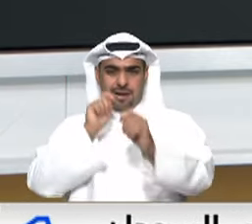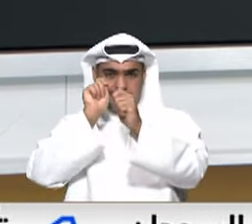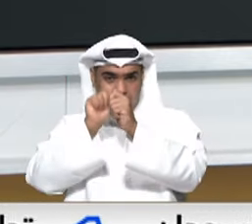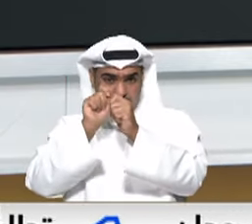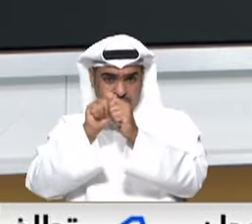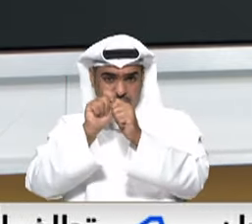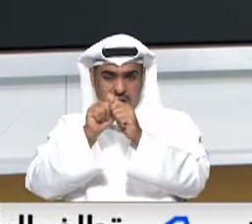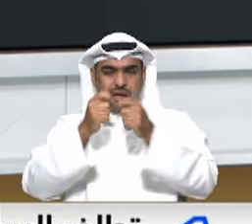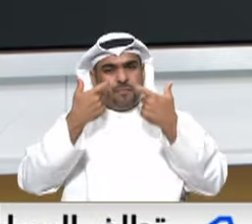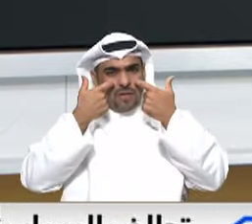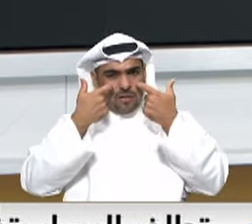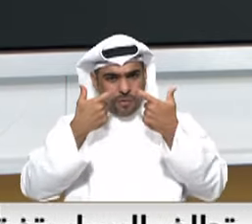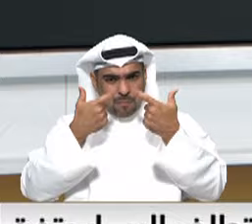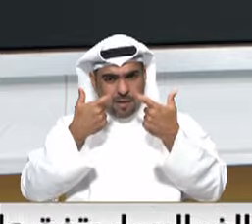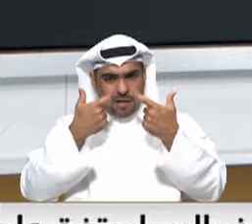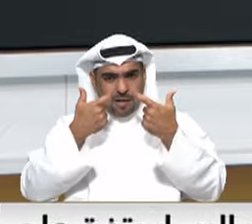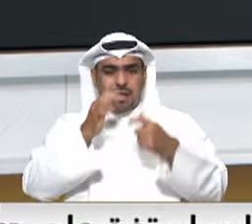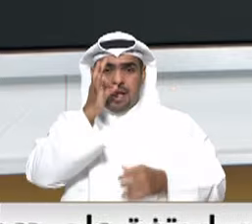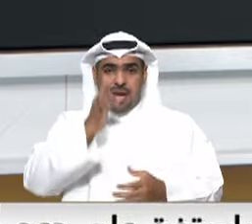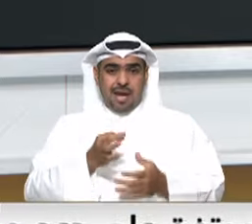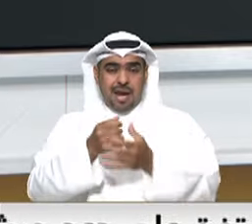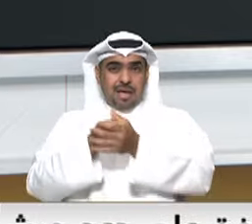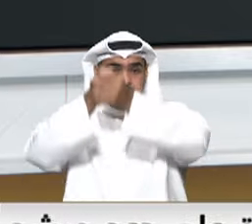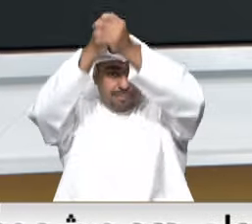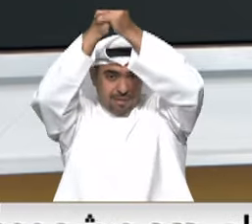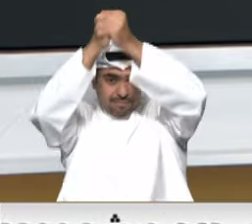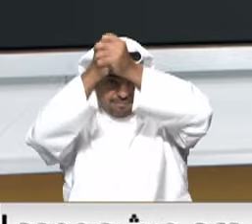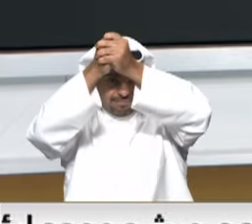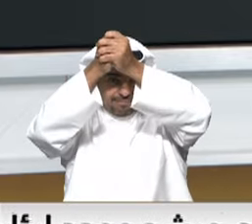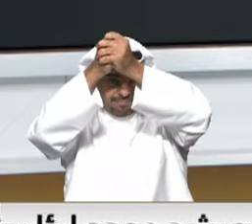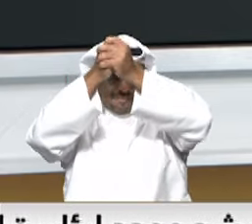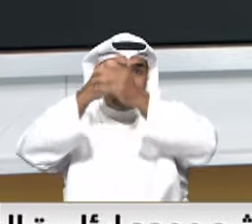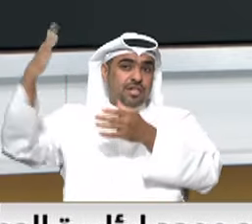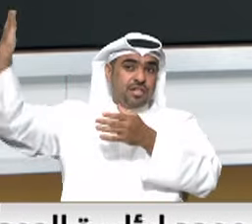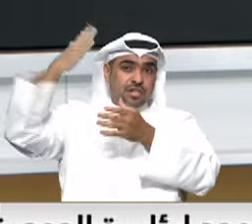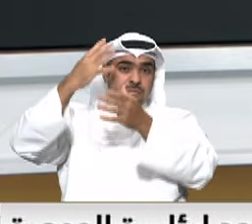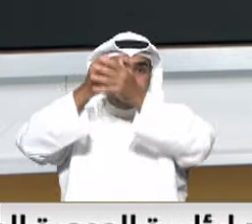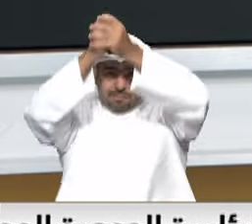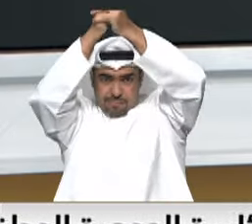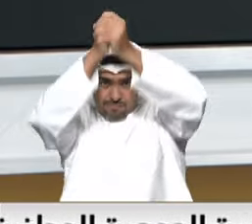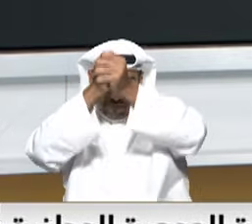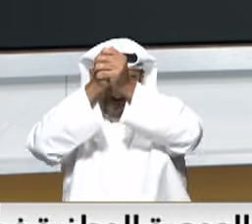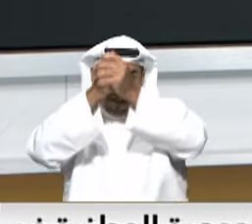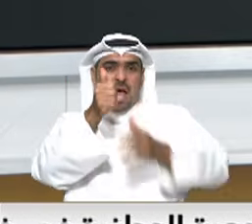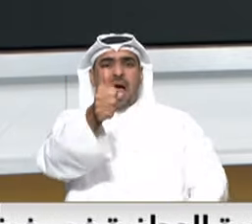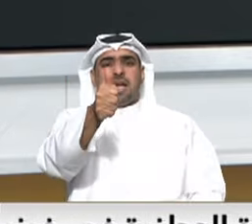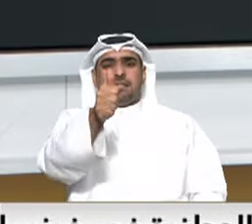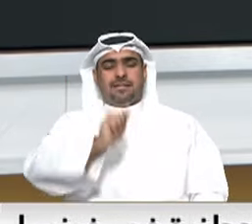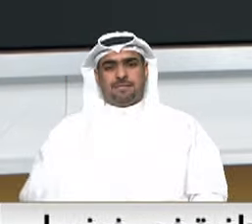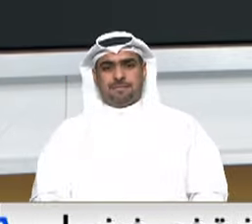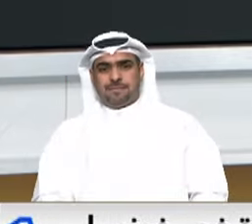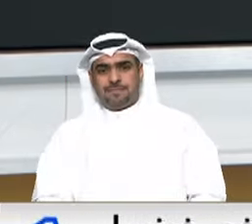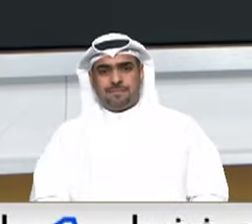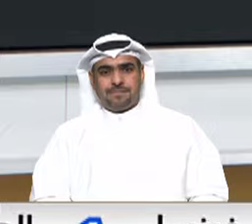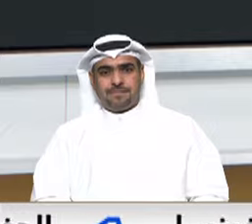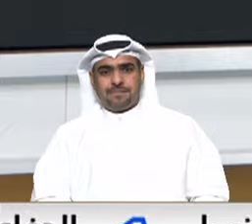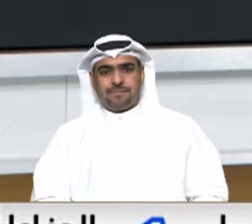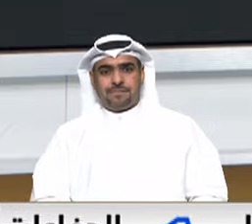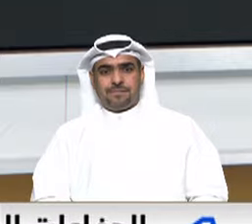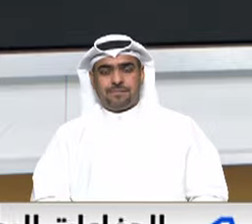ذكرنا الكثرة واستخدام الشمسية، إذا اضطريت تمشي بالشمس استخدم الشمسية لتفادي هذه الشغلات. عودة